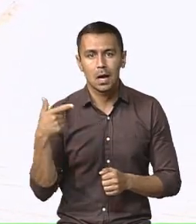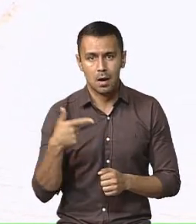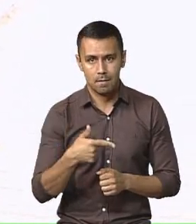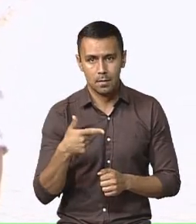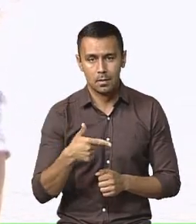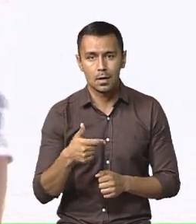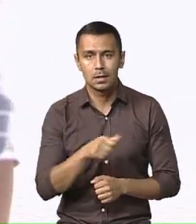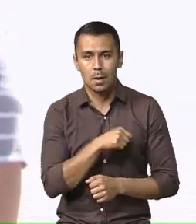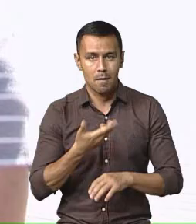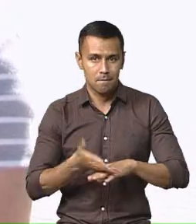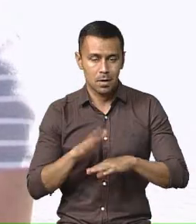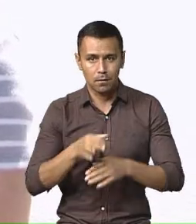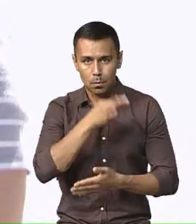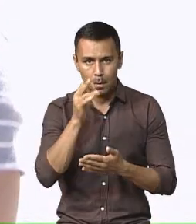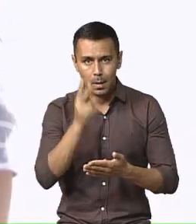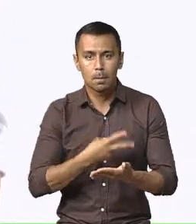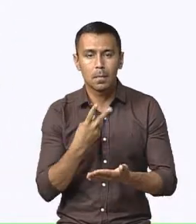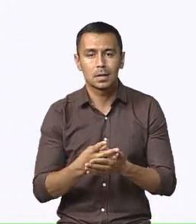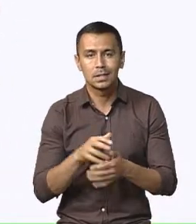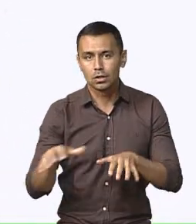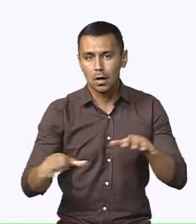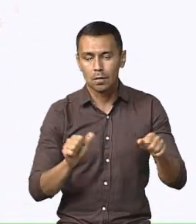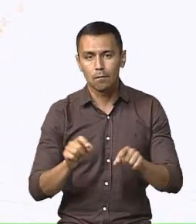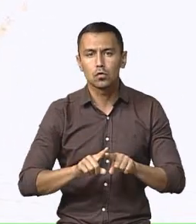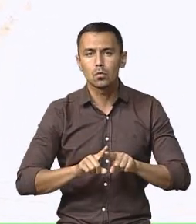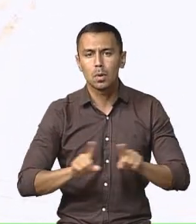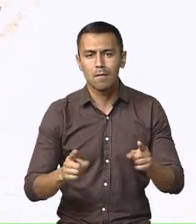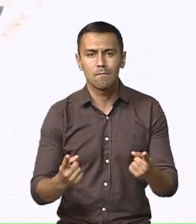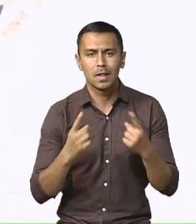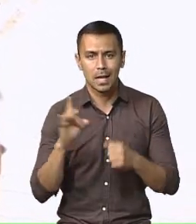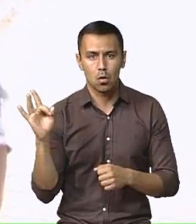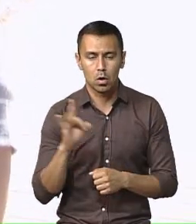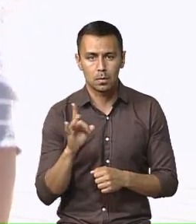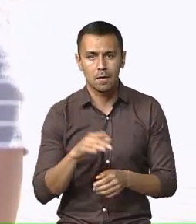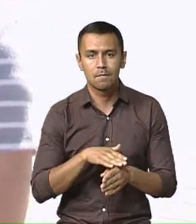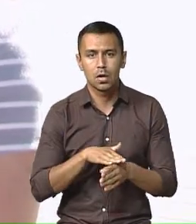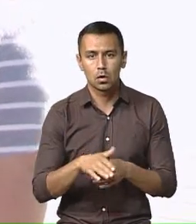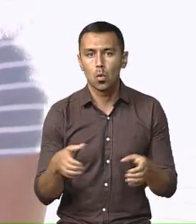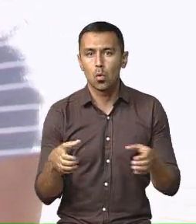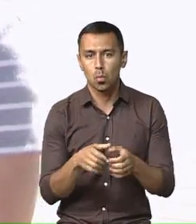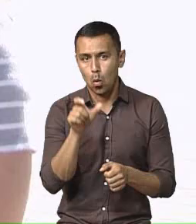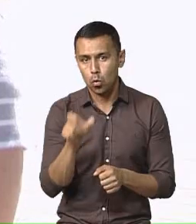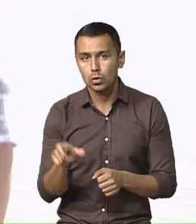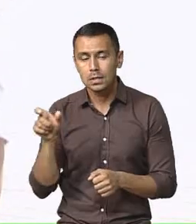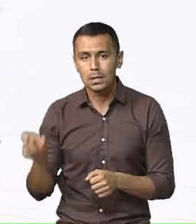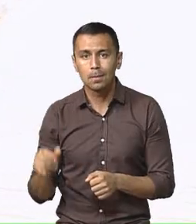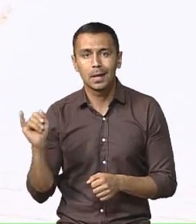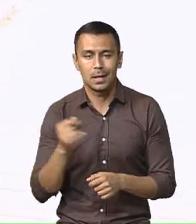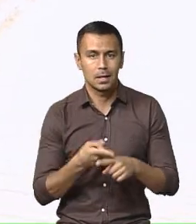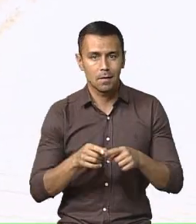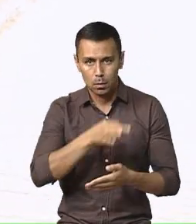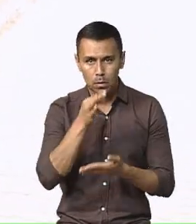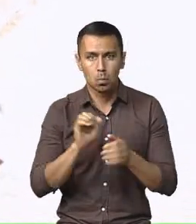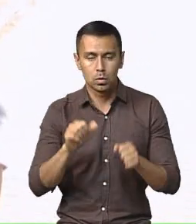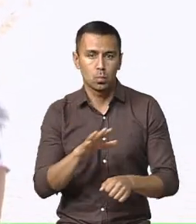громадян. Найважча відповідальність передбачена за шахрайство в особливо великих розмірах та вчинних групою осіб. І ця відповідальність